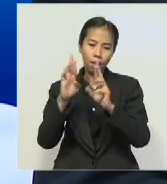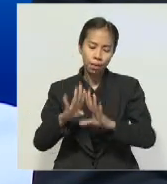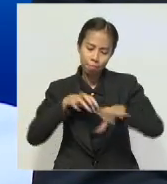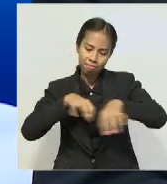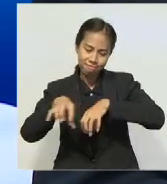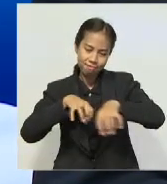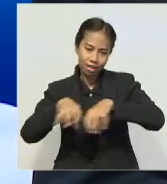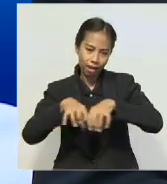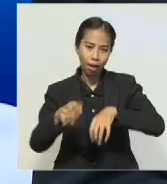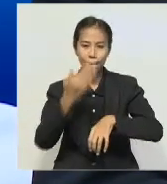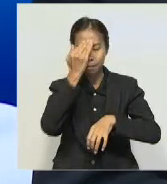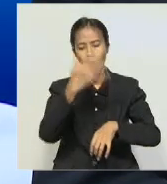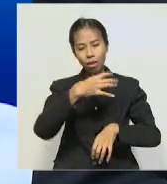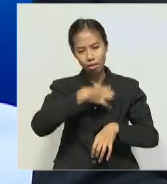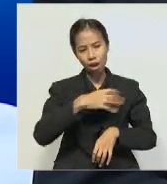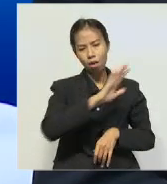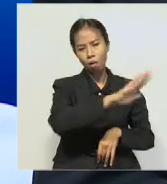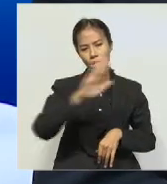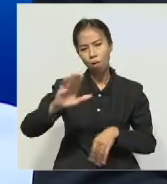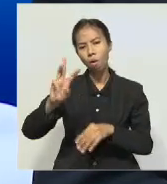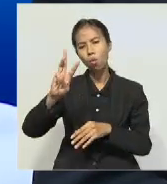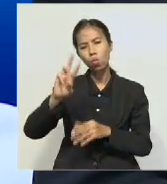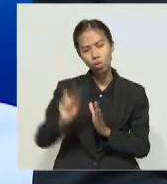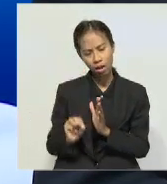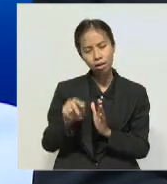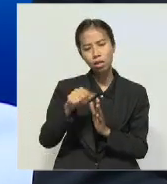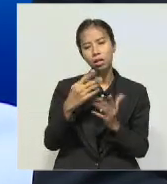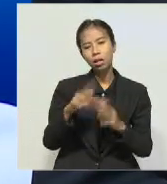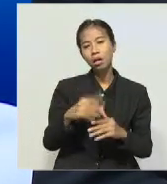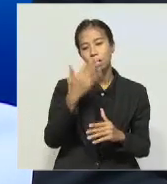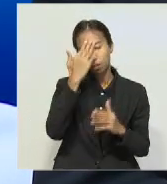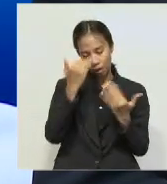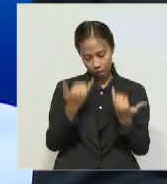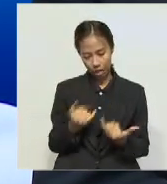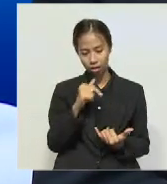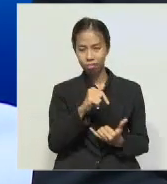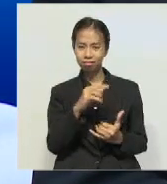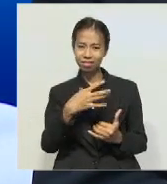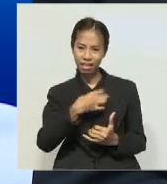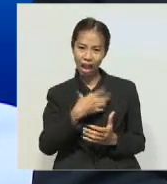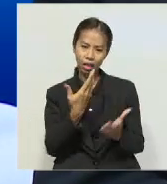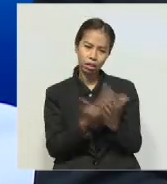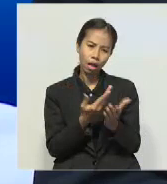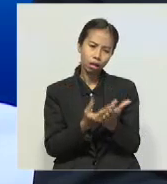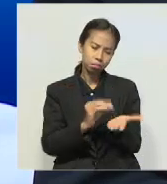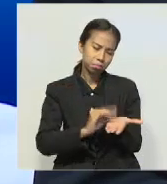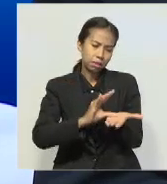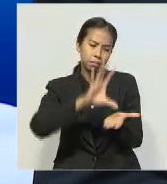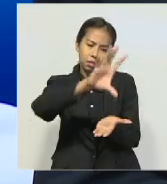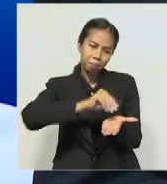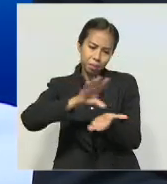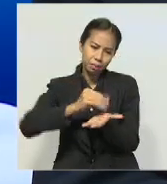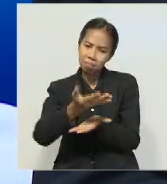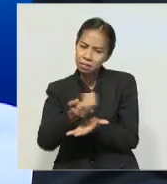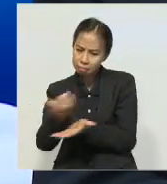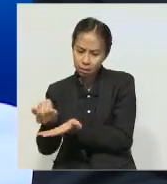ช้ถนนเนี่ยมีวินัยในตัวเองด้วยผมว่านั้นเป็นส่วนหลักเราไม่ได้ออกมาเพื่อจะทำกำไรให้กรุงเทพมหานครหรอกนะครับจ